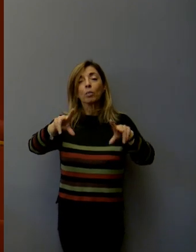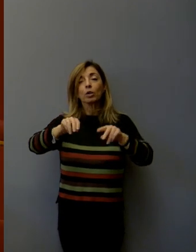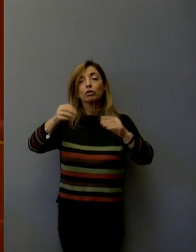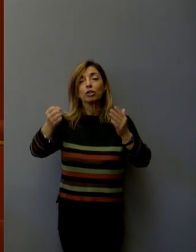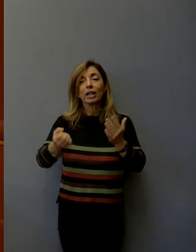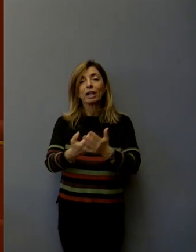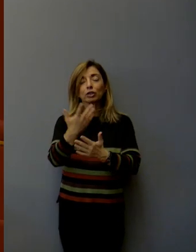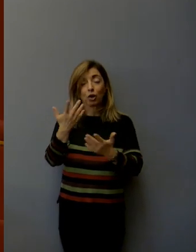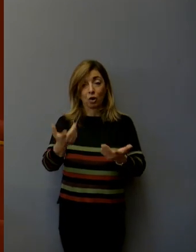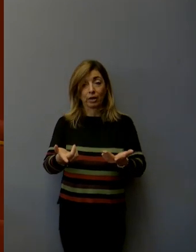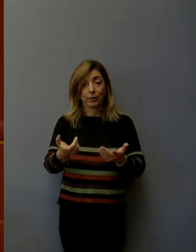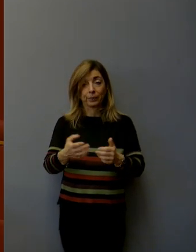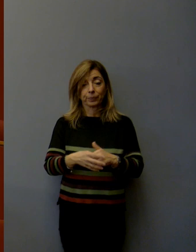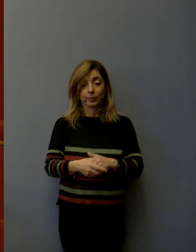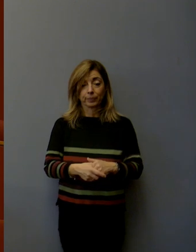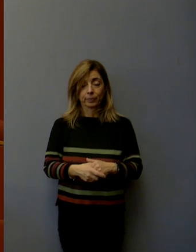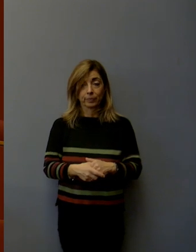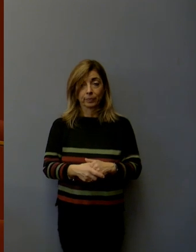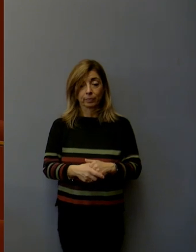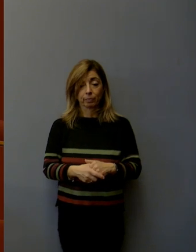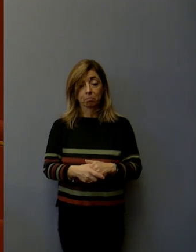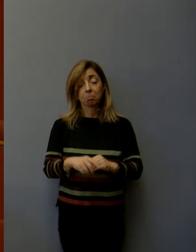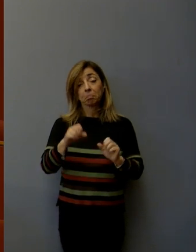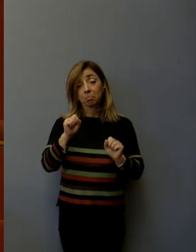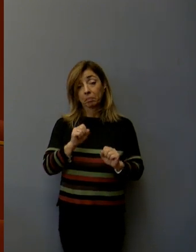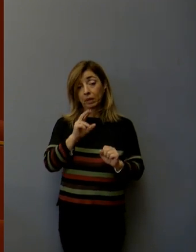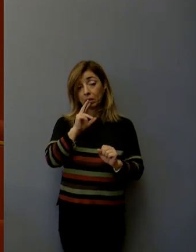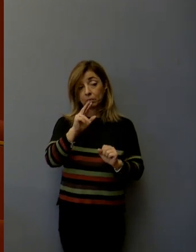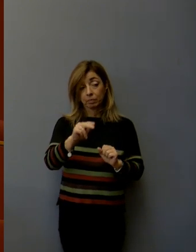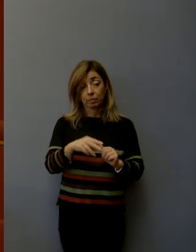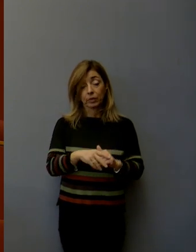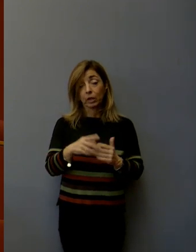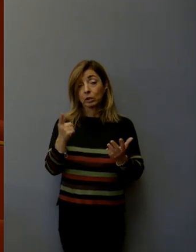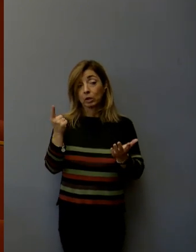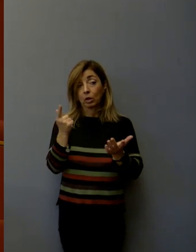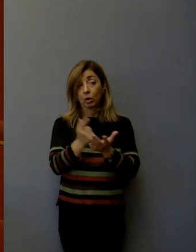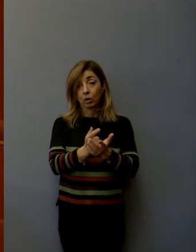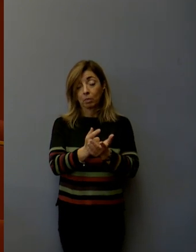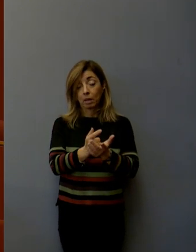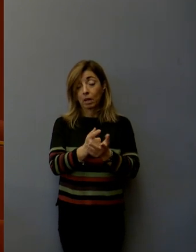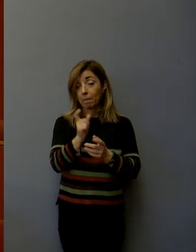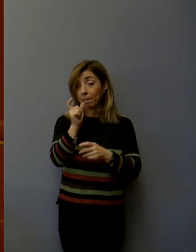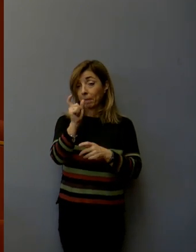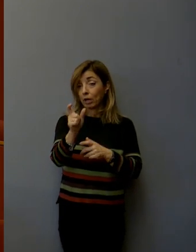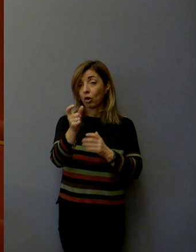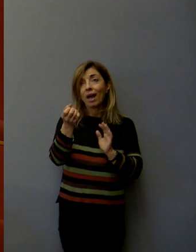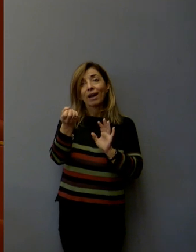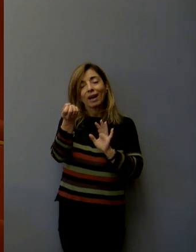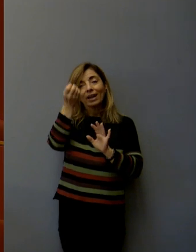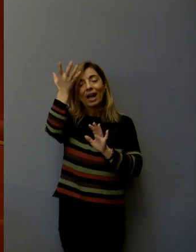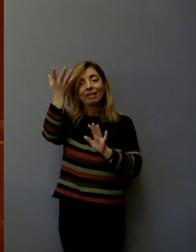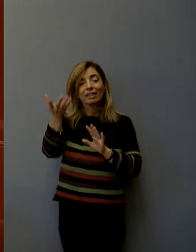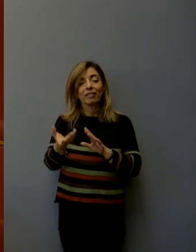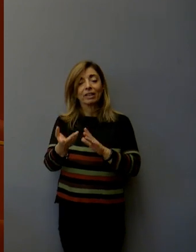di creatività posso dire che ormai il termine creatività è diventato